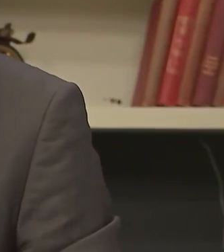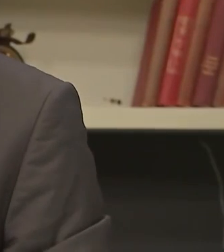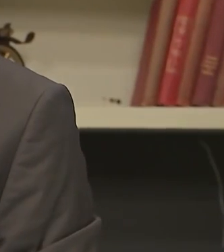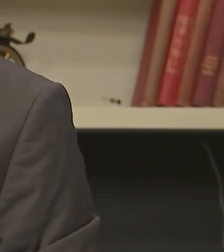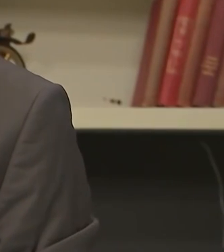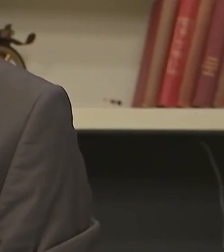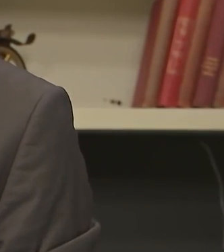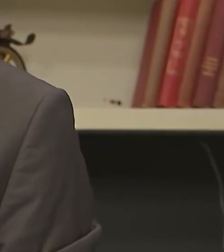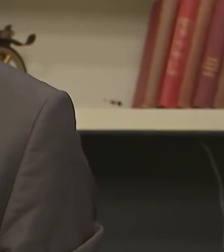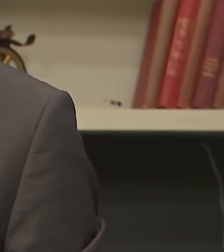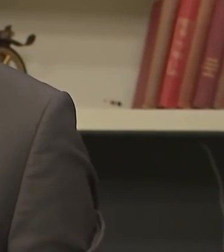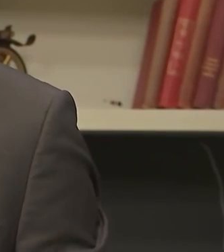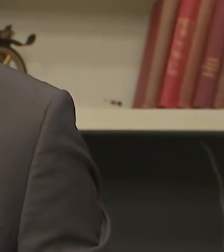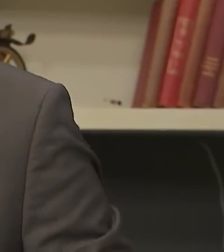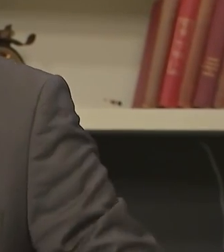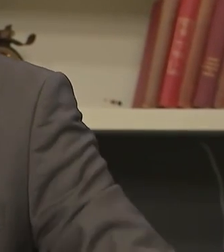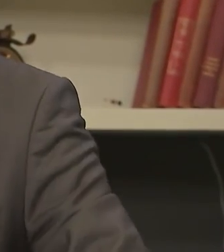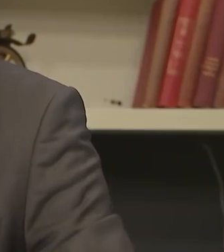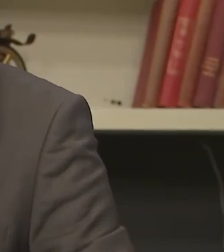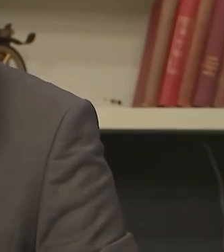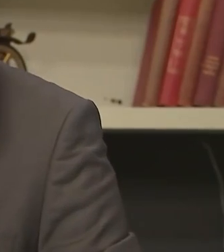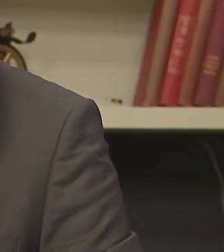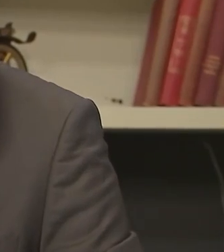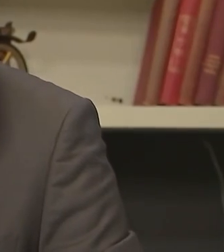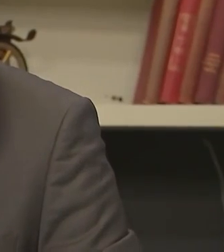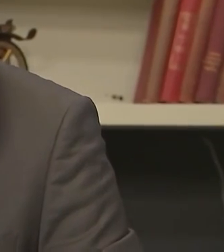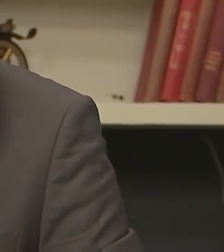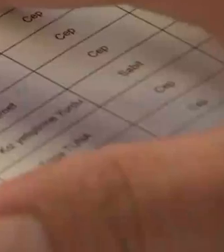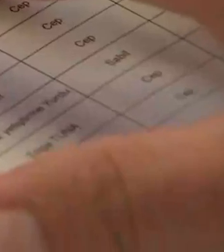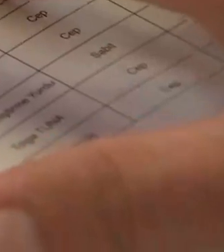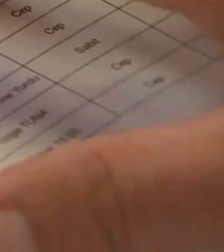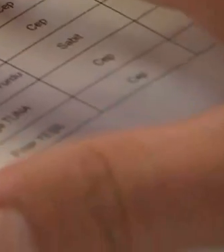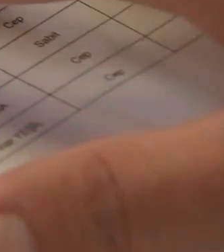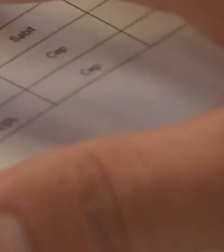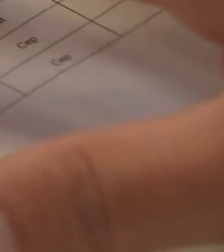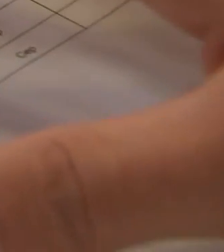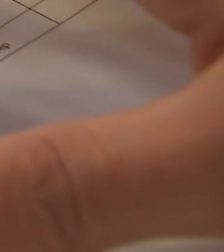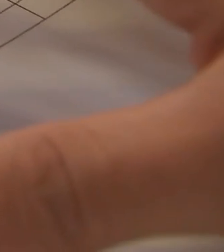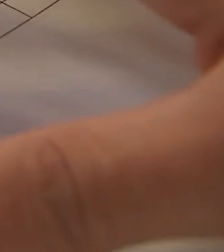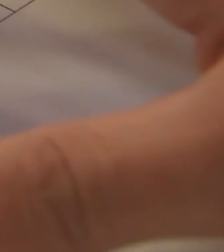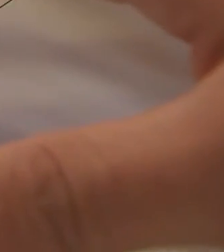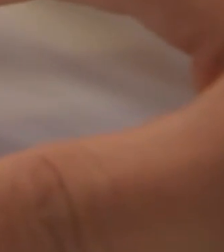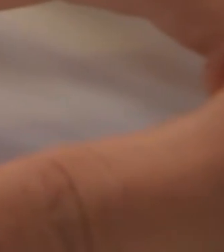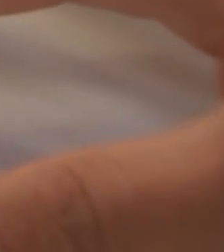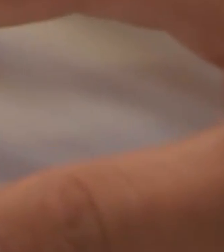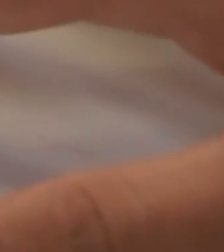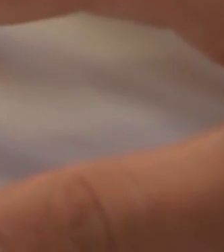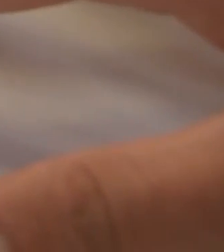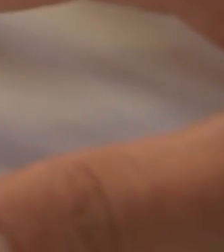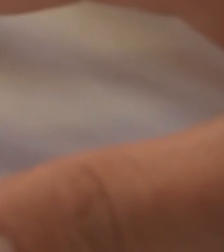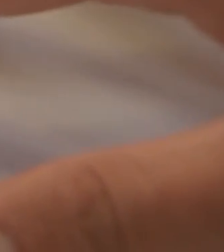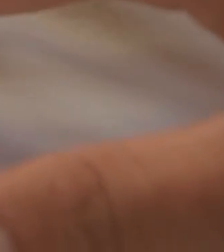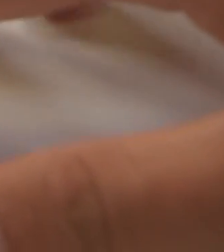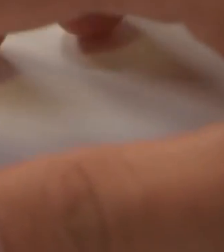Ömer sadece Zehra'yla değil, Ayşe, Asya ve Müzeyyen dışında neredeyse herkesle aynı somurtuk, müdanasız ifadesiyle